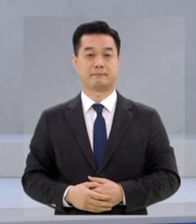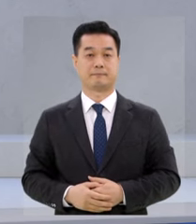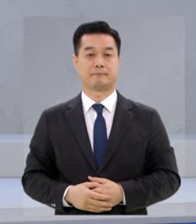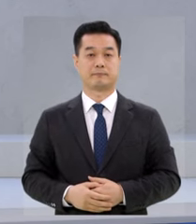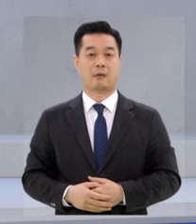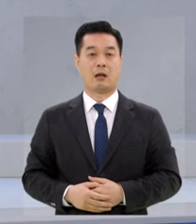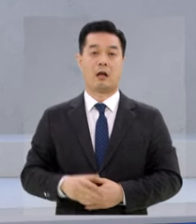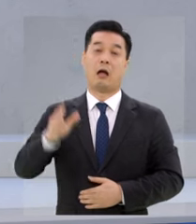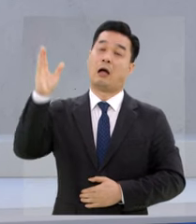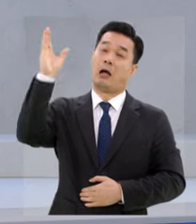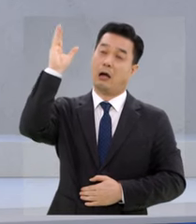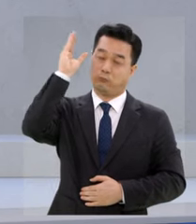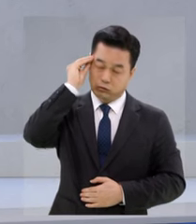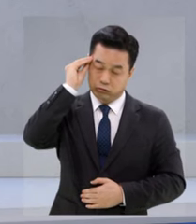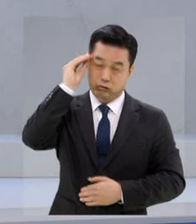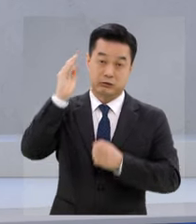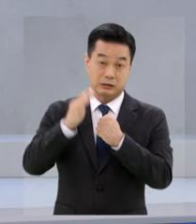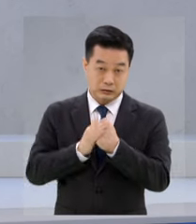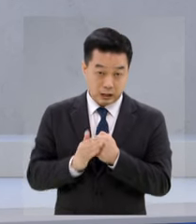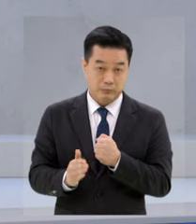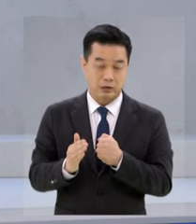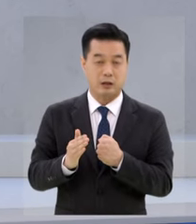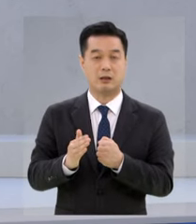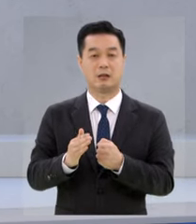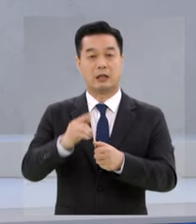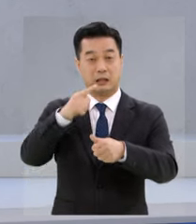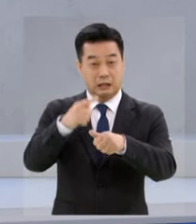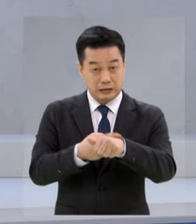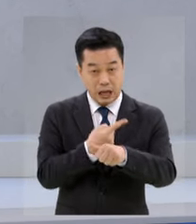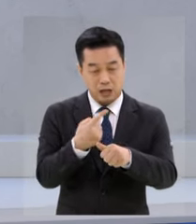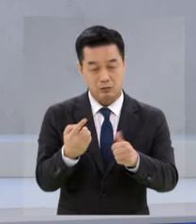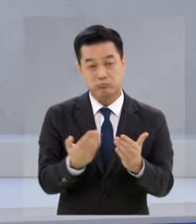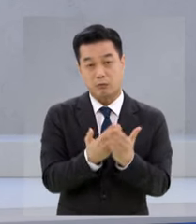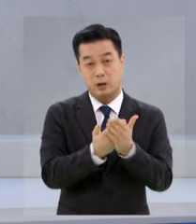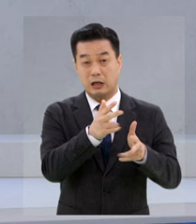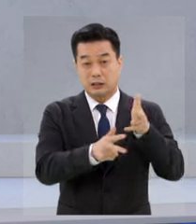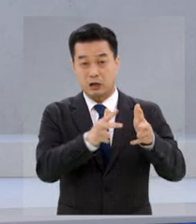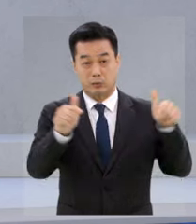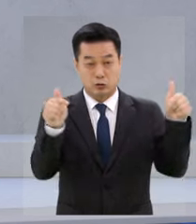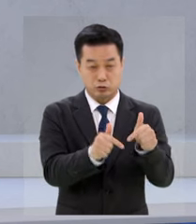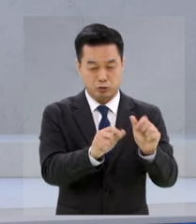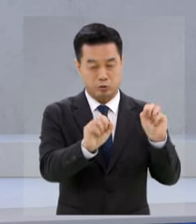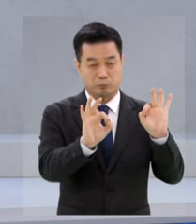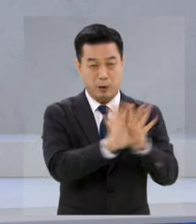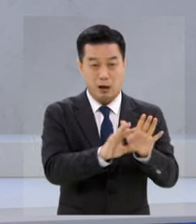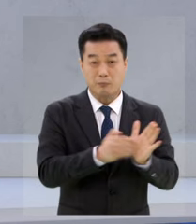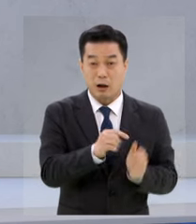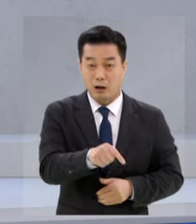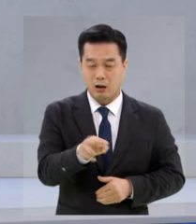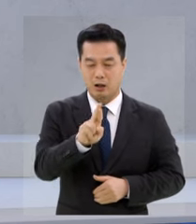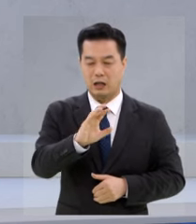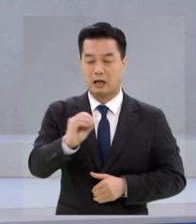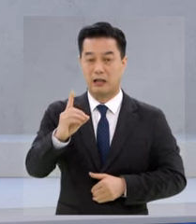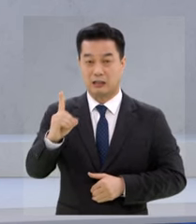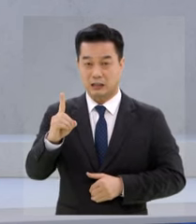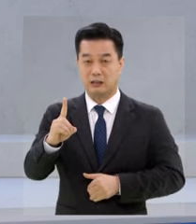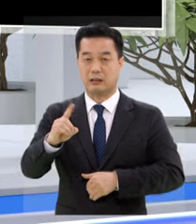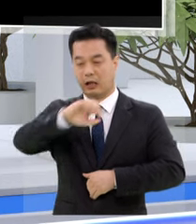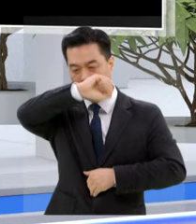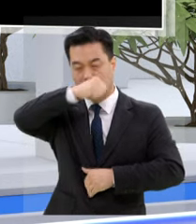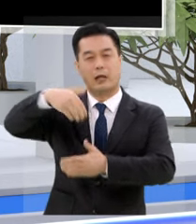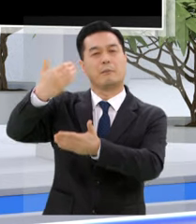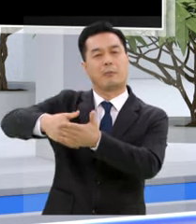이렇게 무지하니 녹색 산업은 축소하거나 폐쇄시키고 r&d 예산 을 할 수